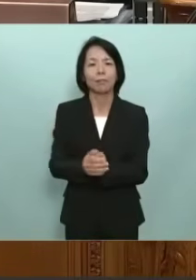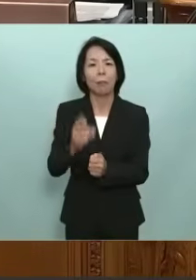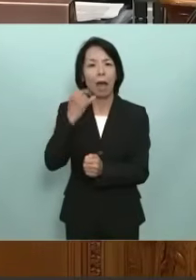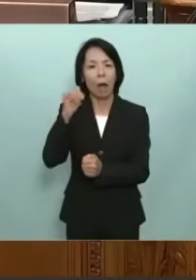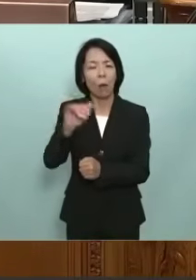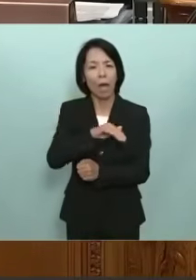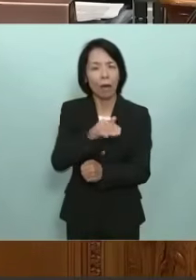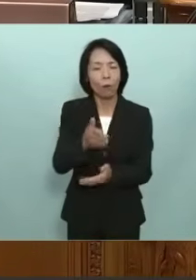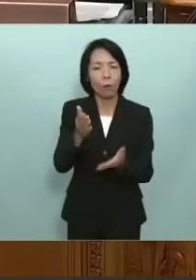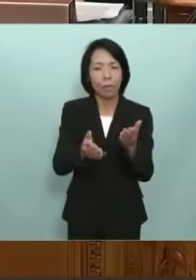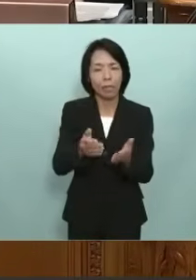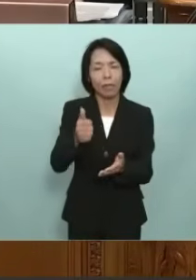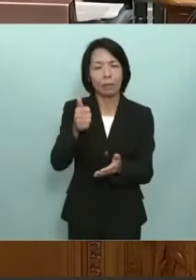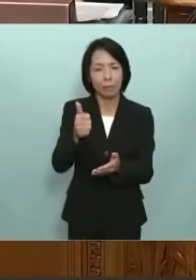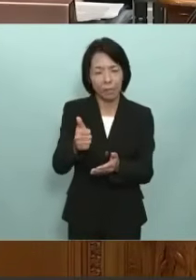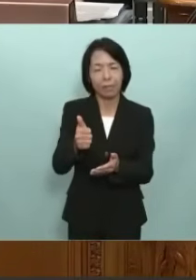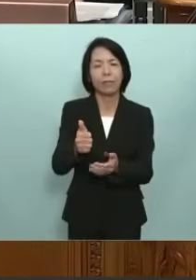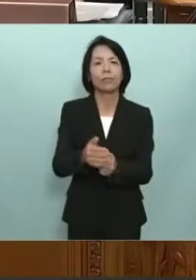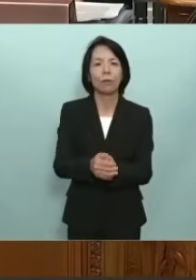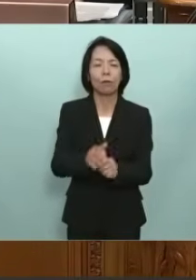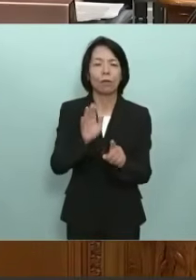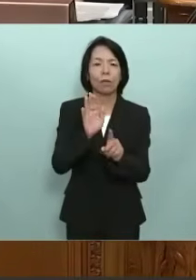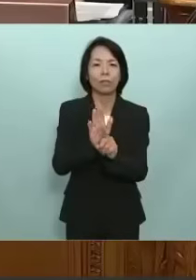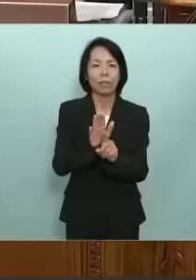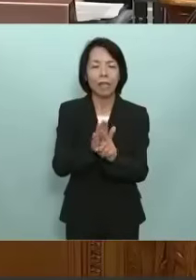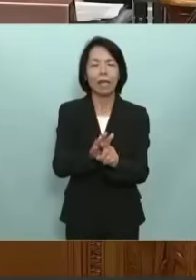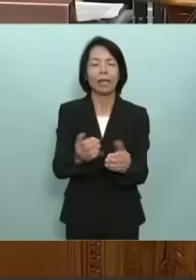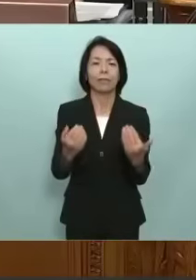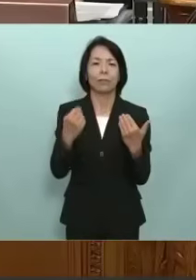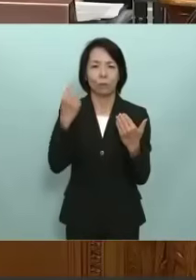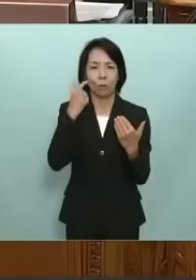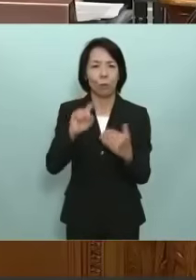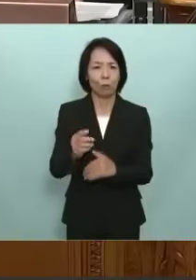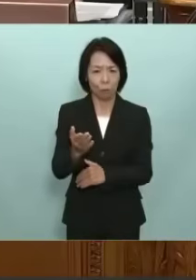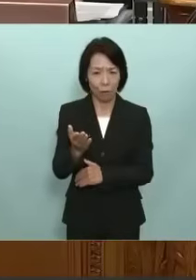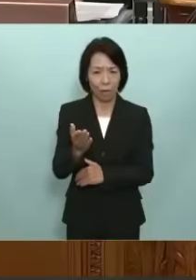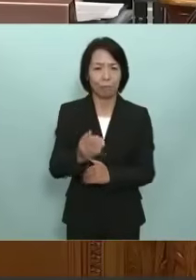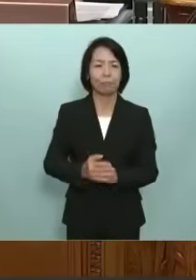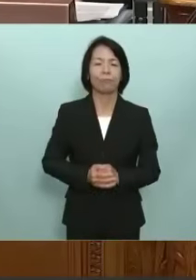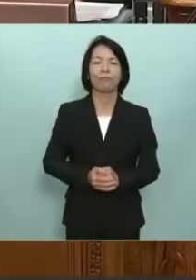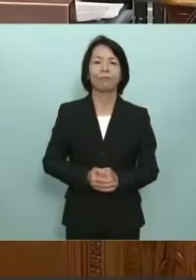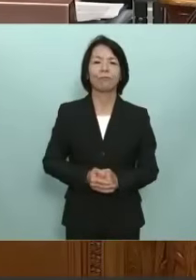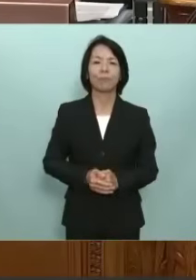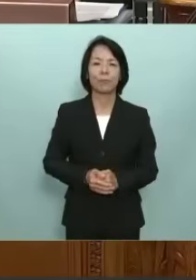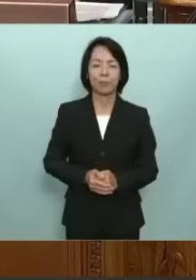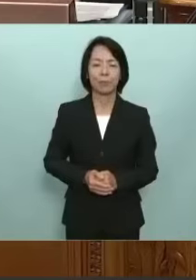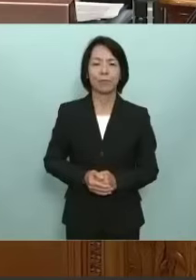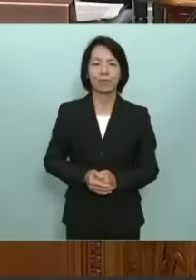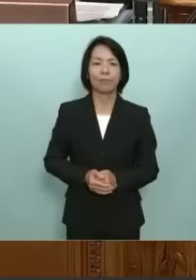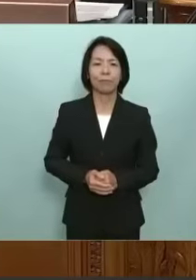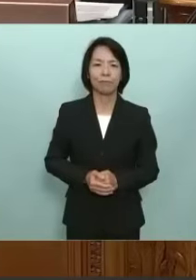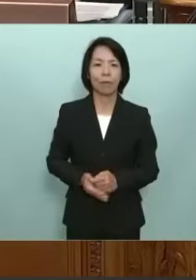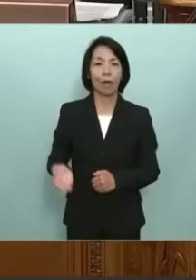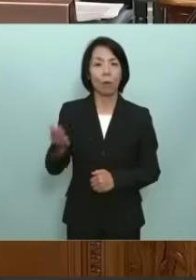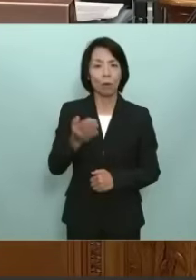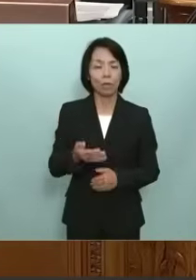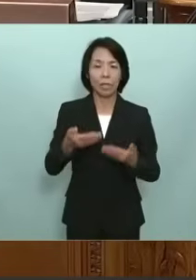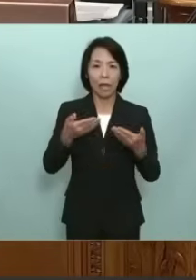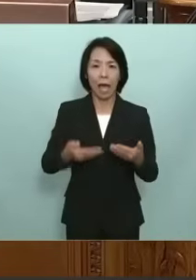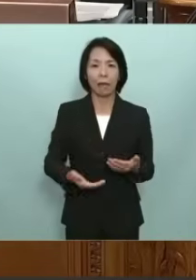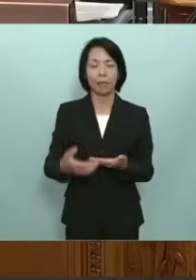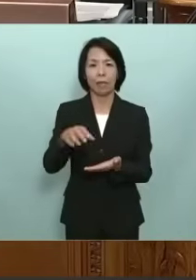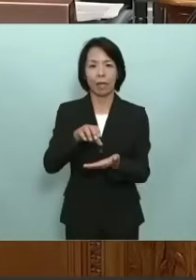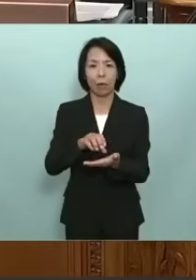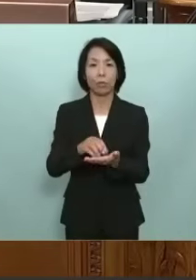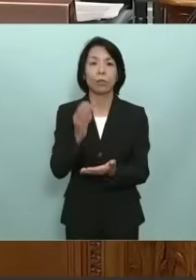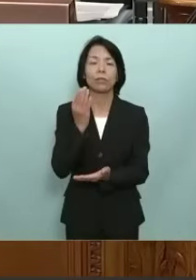すべきと考えますが総理のご認識をお伺いします次に安全保障についてお伺いし